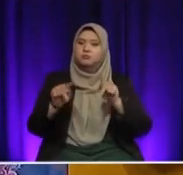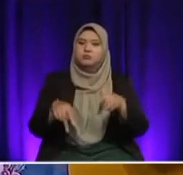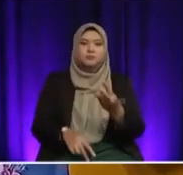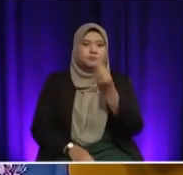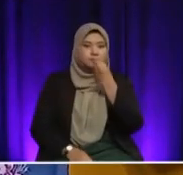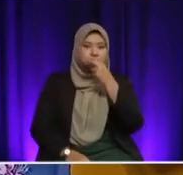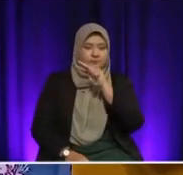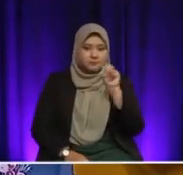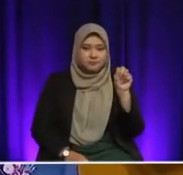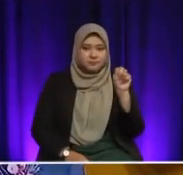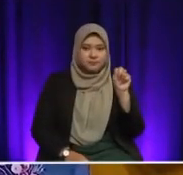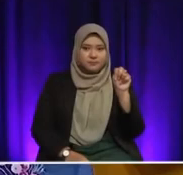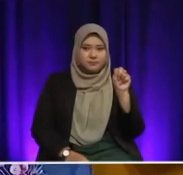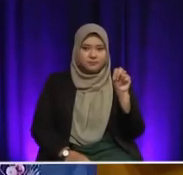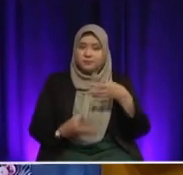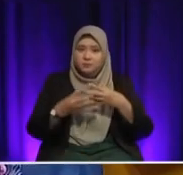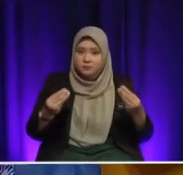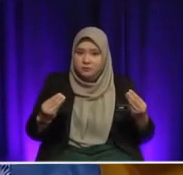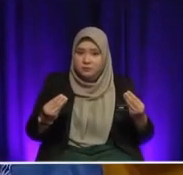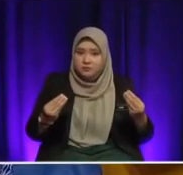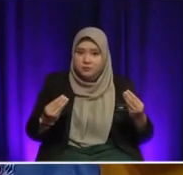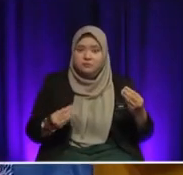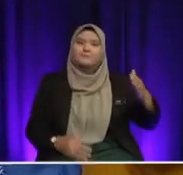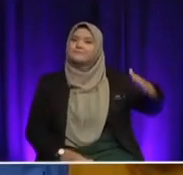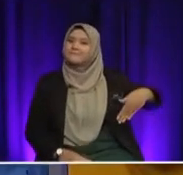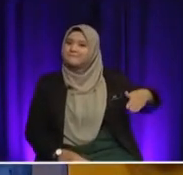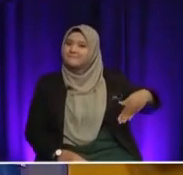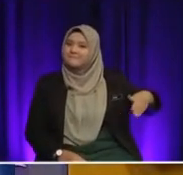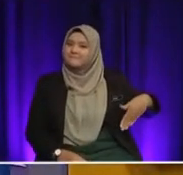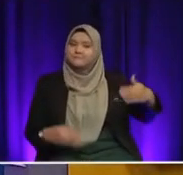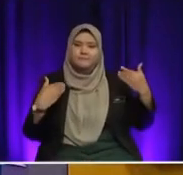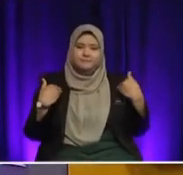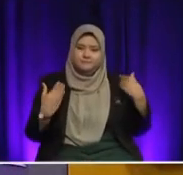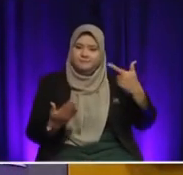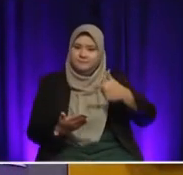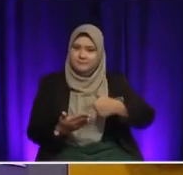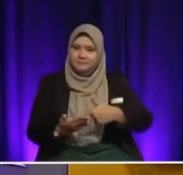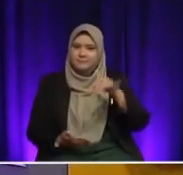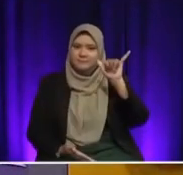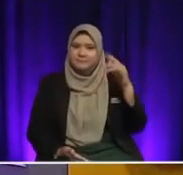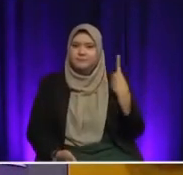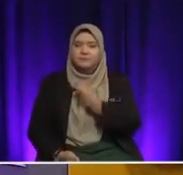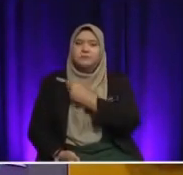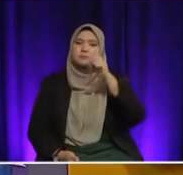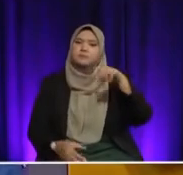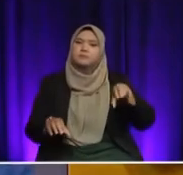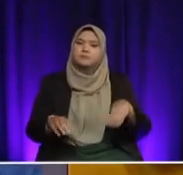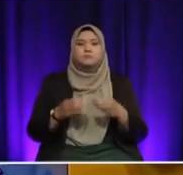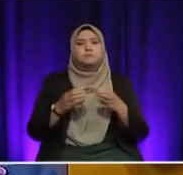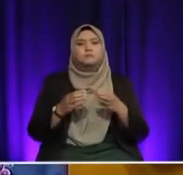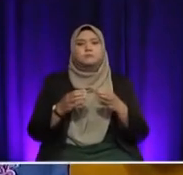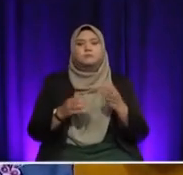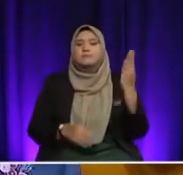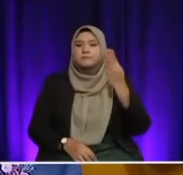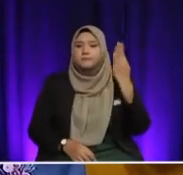amali tak berakhir di situ. Pemprosesan tak berakhir di situ. Bila kita lepas kita masak, biasanya kita akan rasa kan, nak tengok mencapai